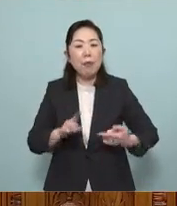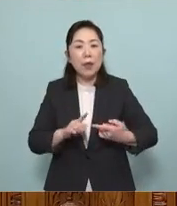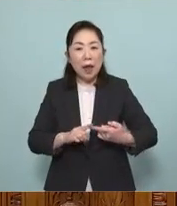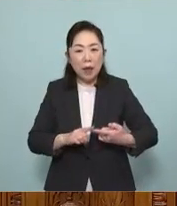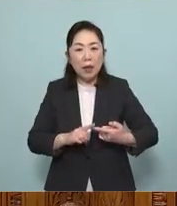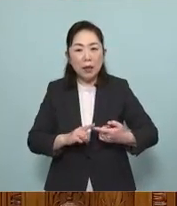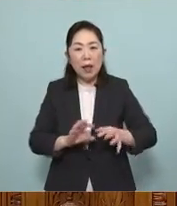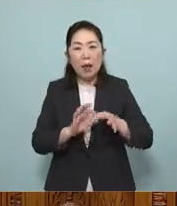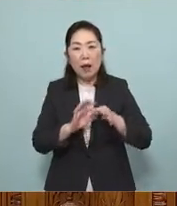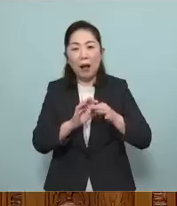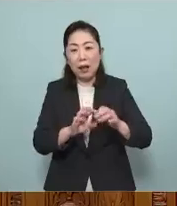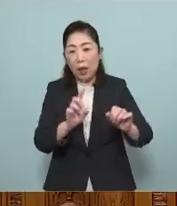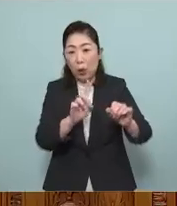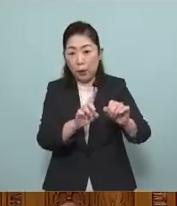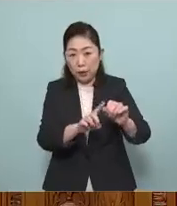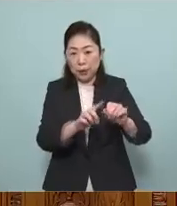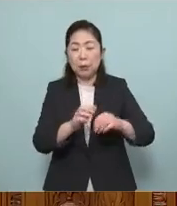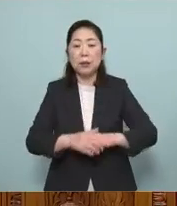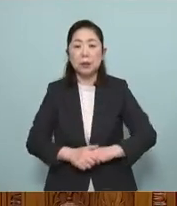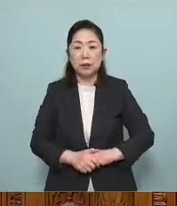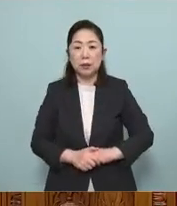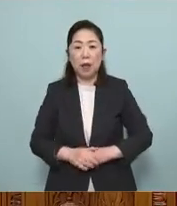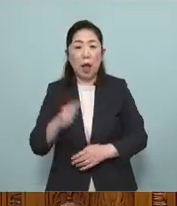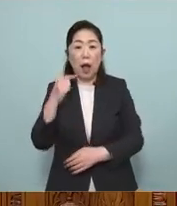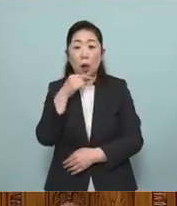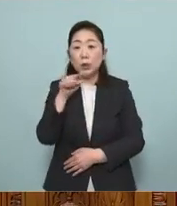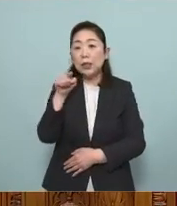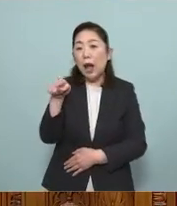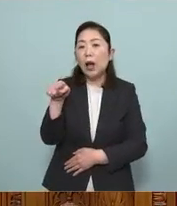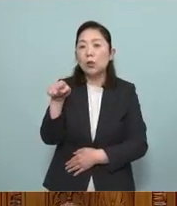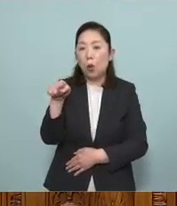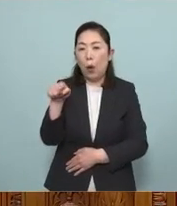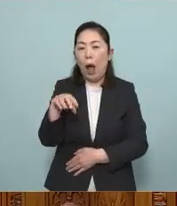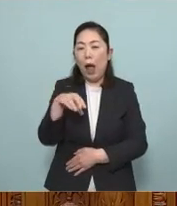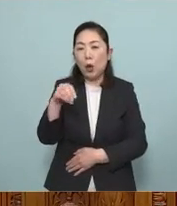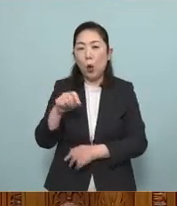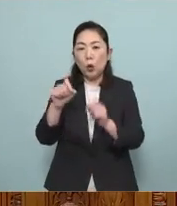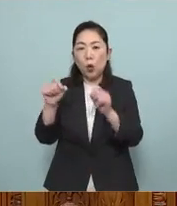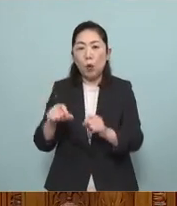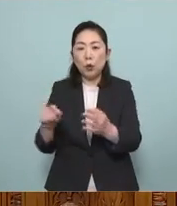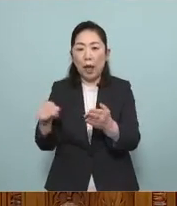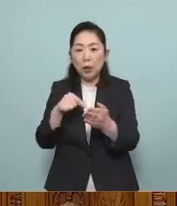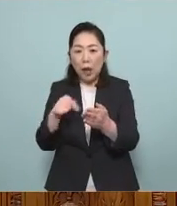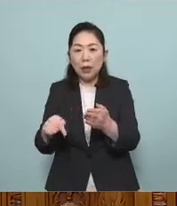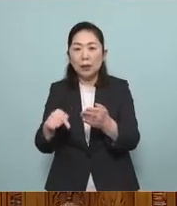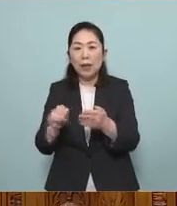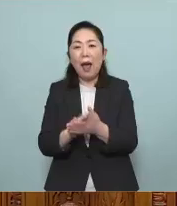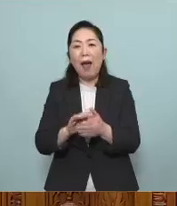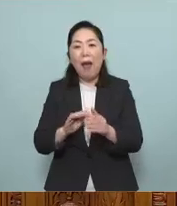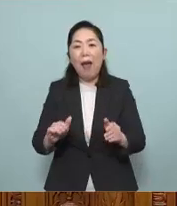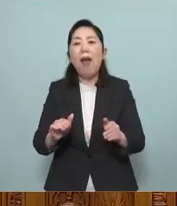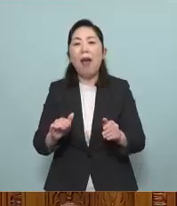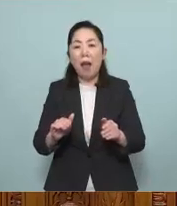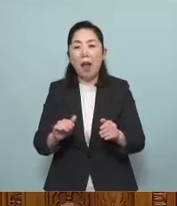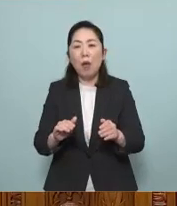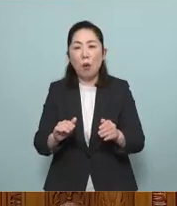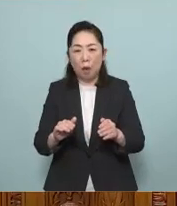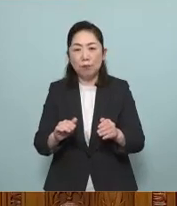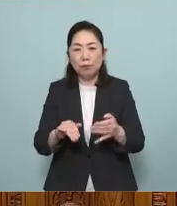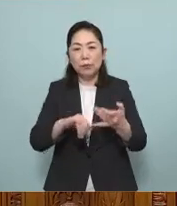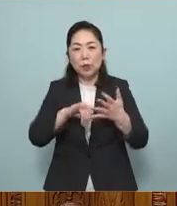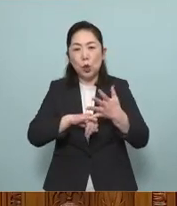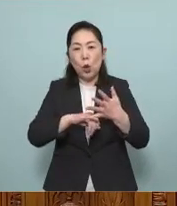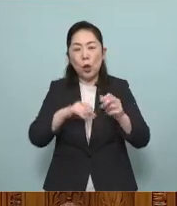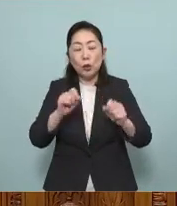目指します。ロシアとは領土問題を解決して平和条約を締結するとの方針のも